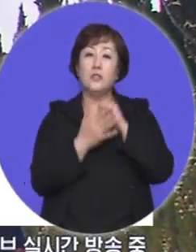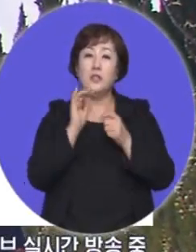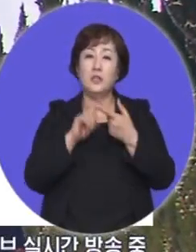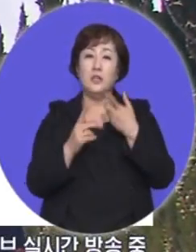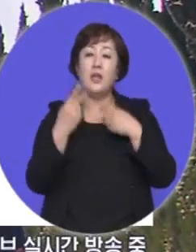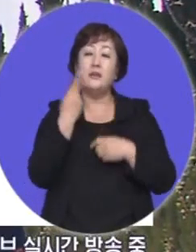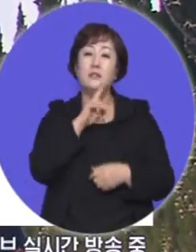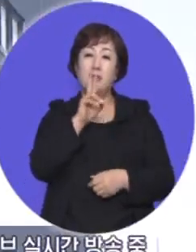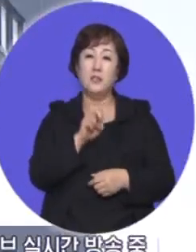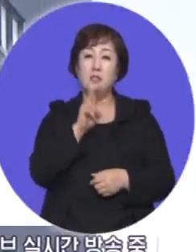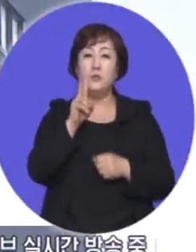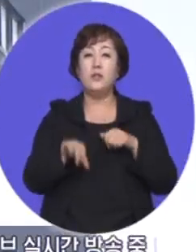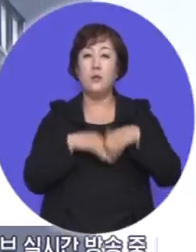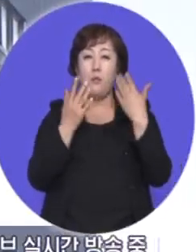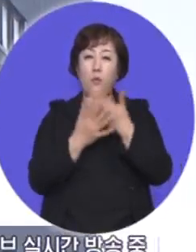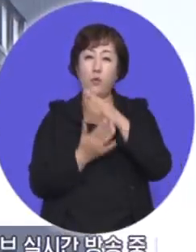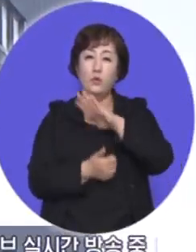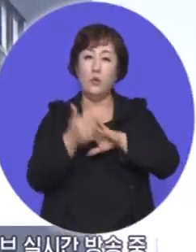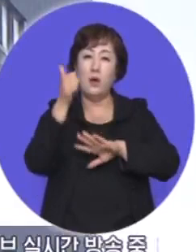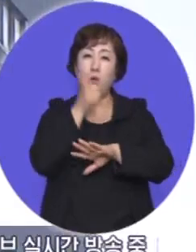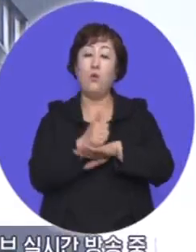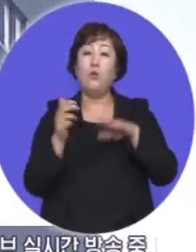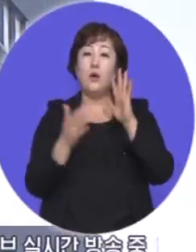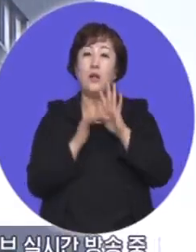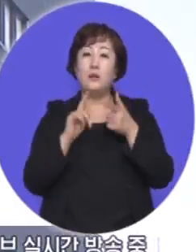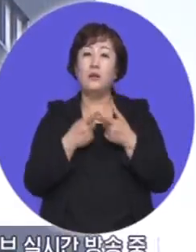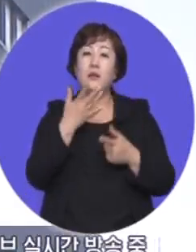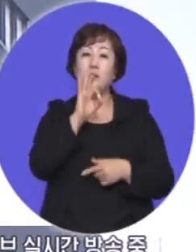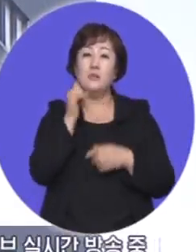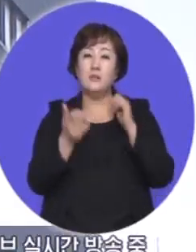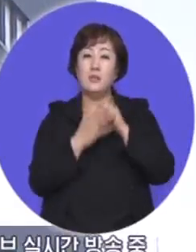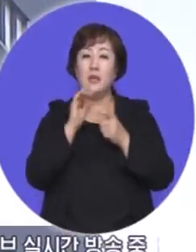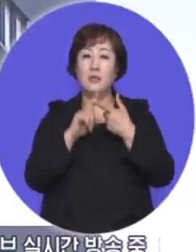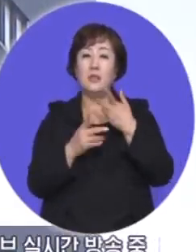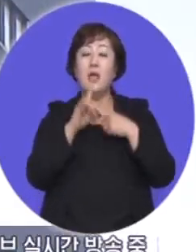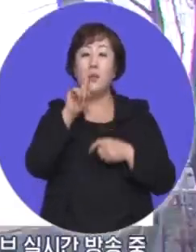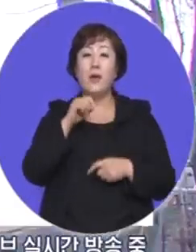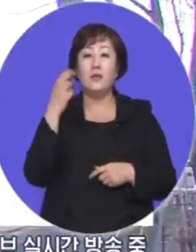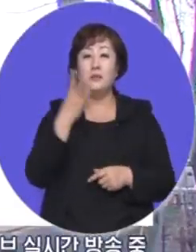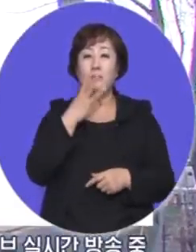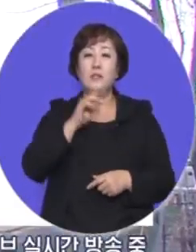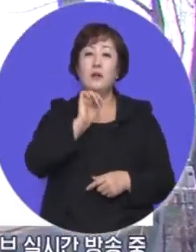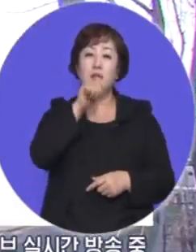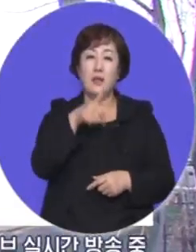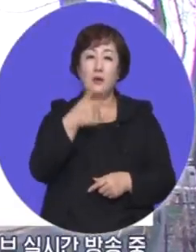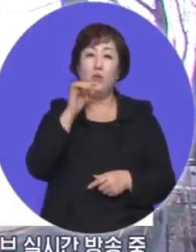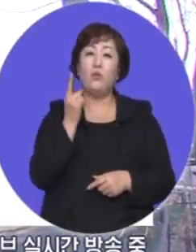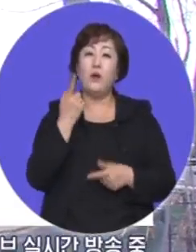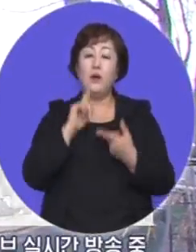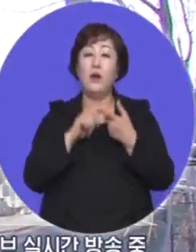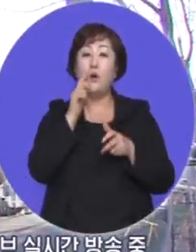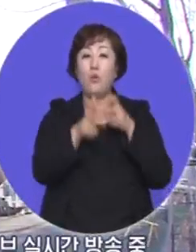부지에 2022년 완공을 목표로 연산 13,000톤 규모의 액화수소 공장을